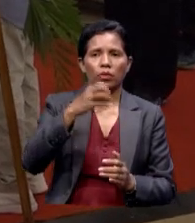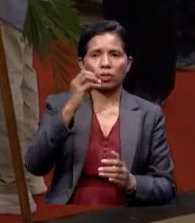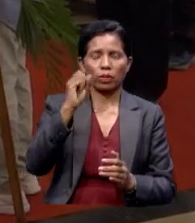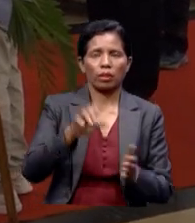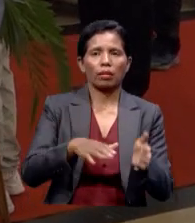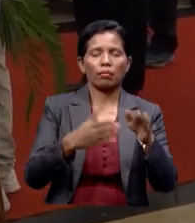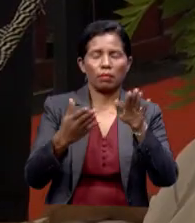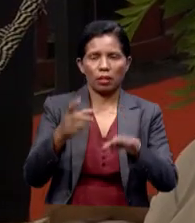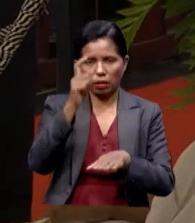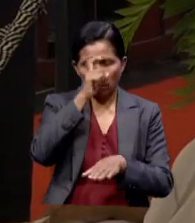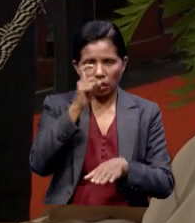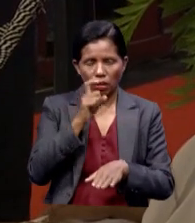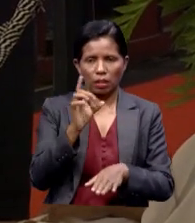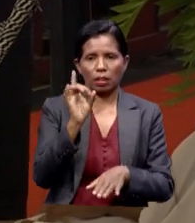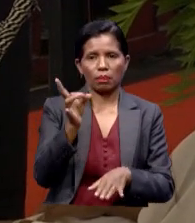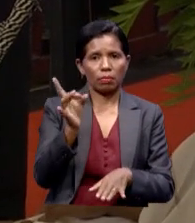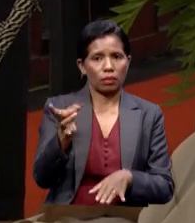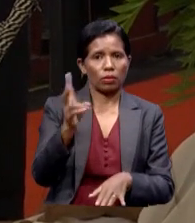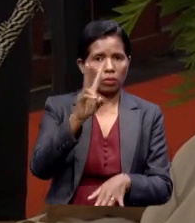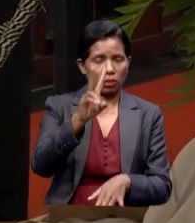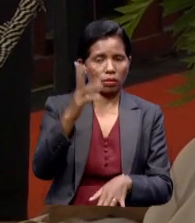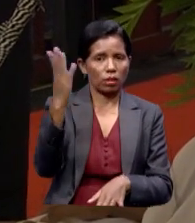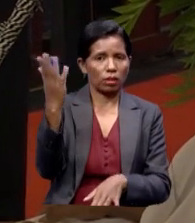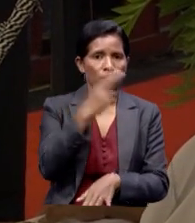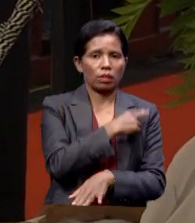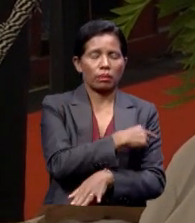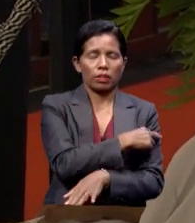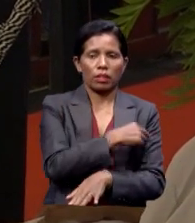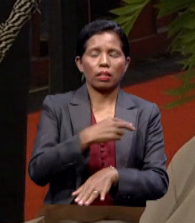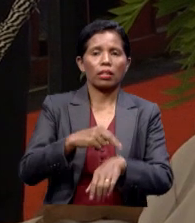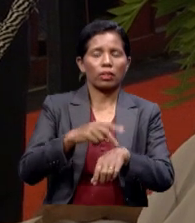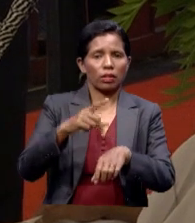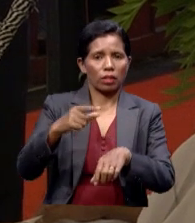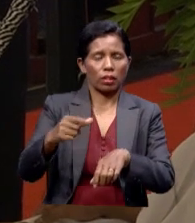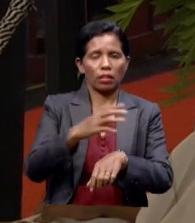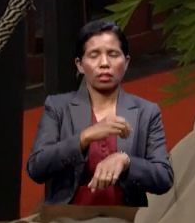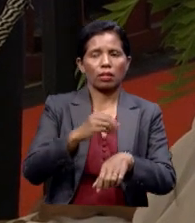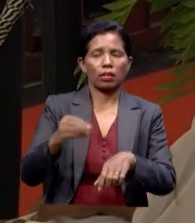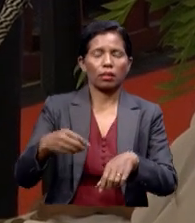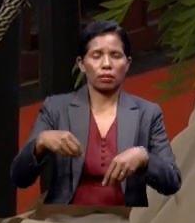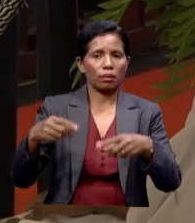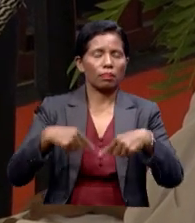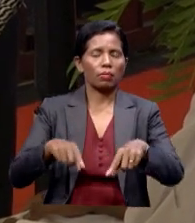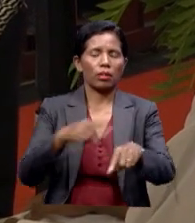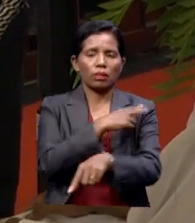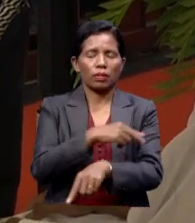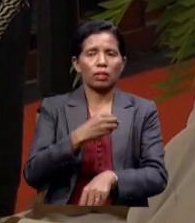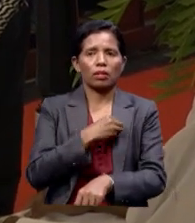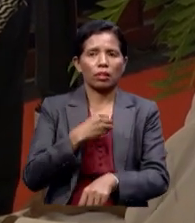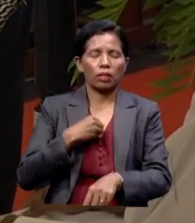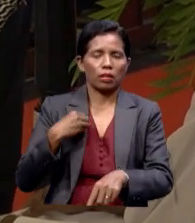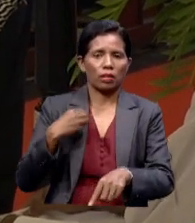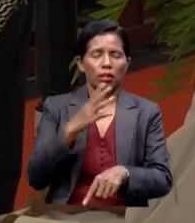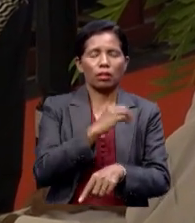ho idade walunulu resingroa i Hospital Nacional Guido Valadares hafuin halau tratamento intensivo iha sala